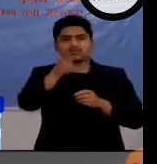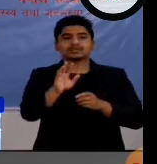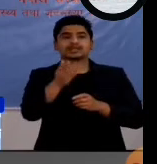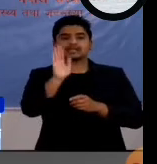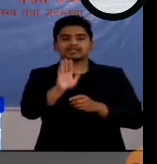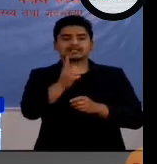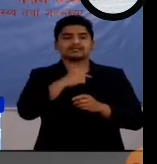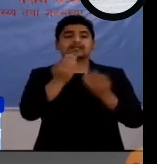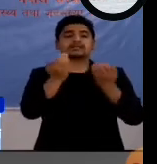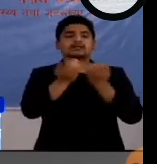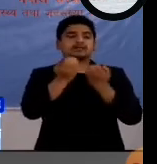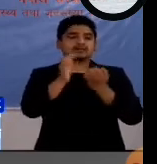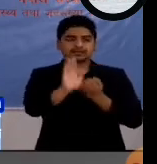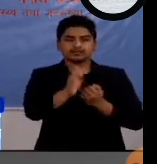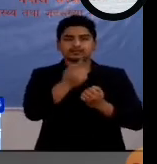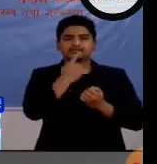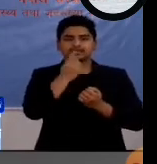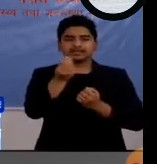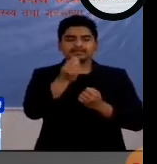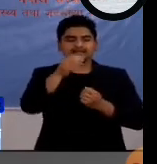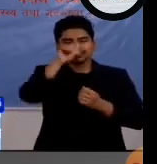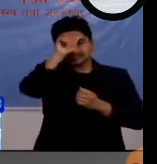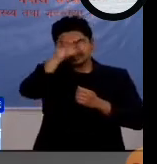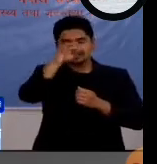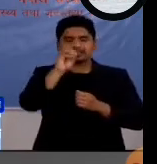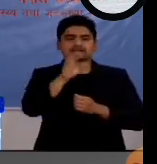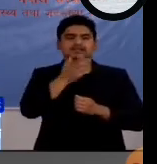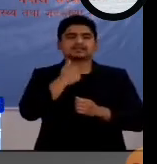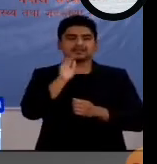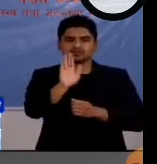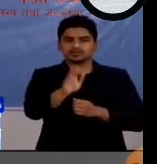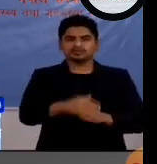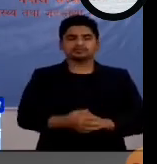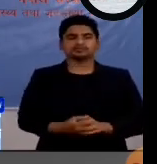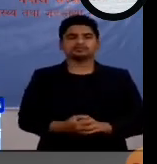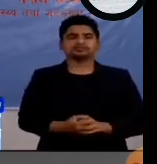छ, हामीले के गरिरहेका छौं भनेर केही जानकारी दिन चाहन्छु।